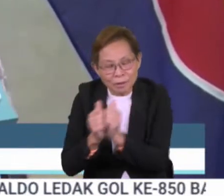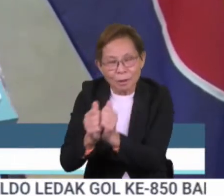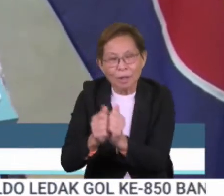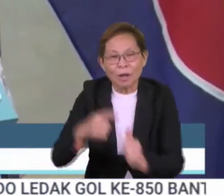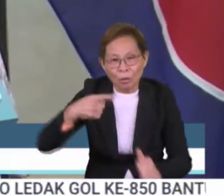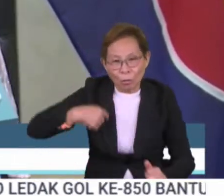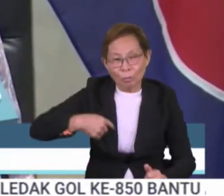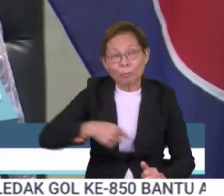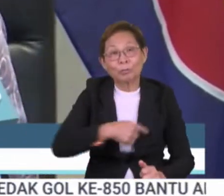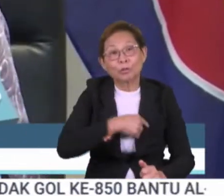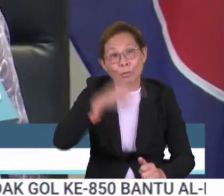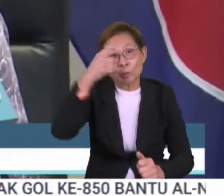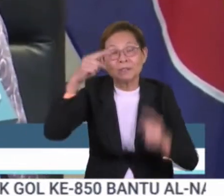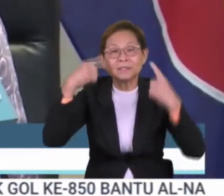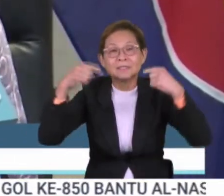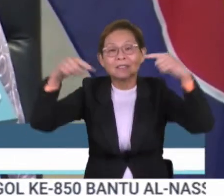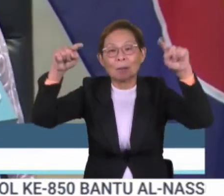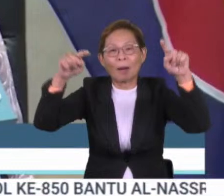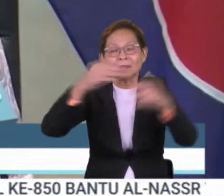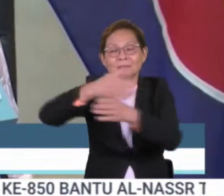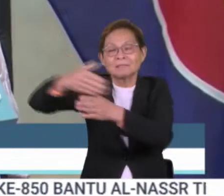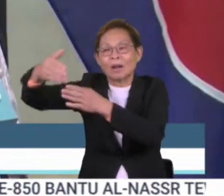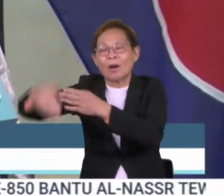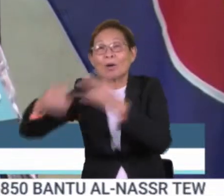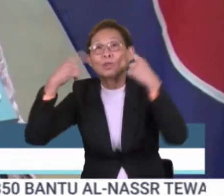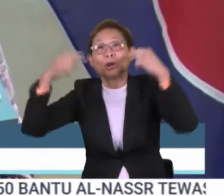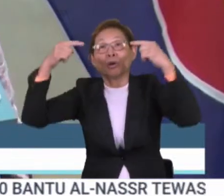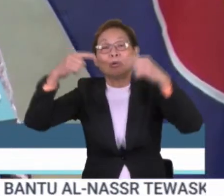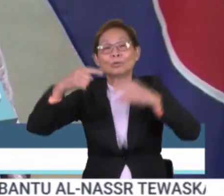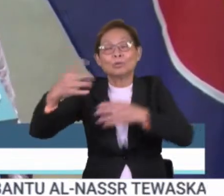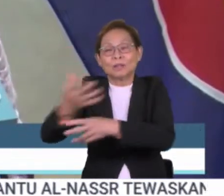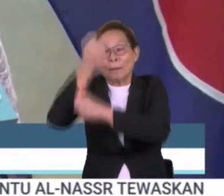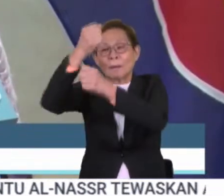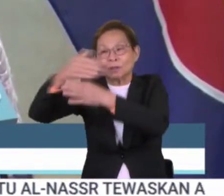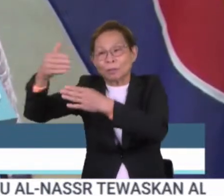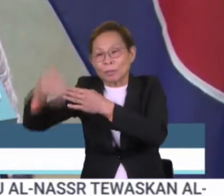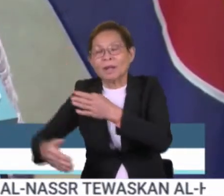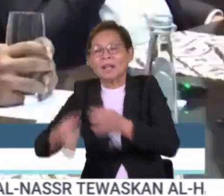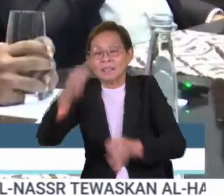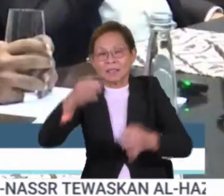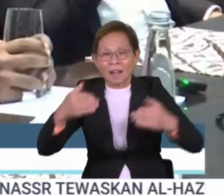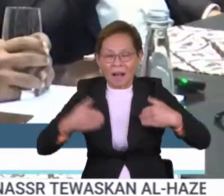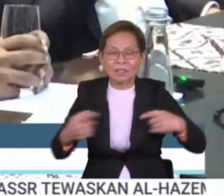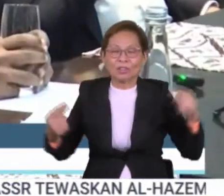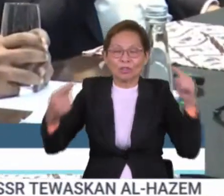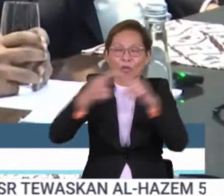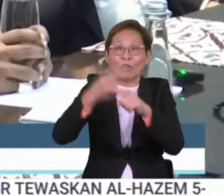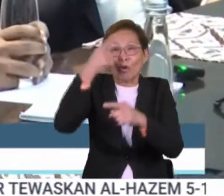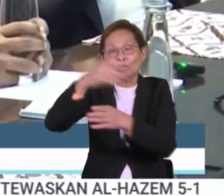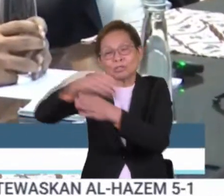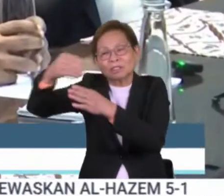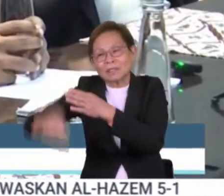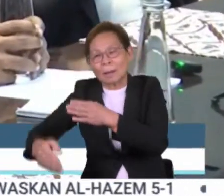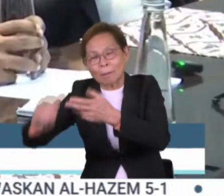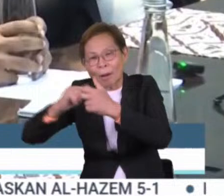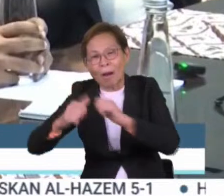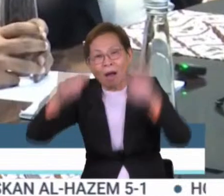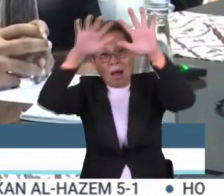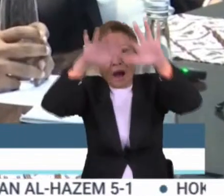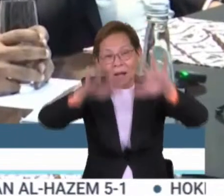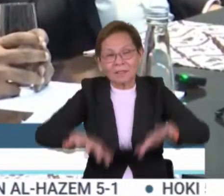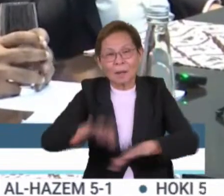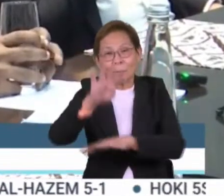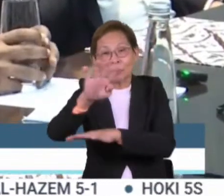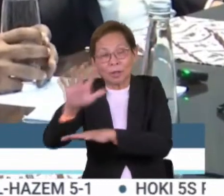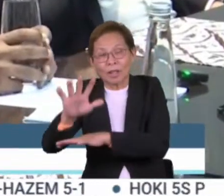bagi kita mencapai penyelesaian kalau sekiranya ada konflik dan sebagainya. Sidang kemuncak ASEAN ke-43